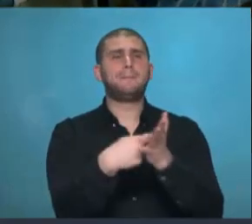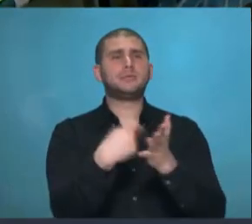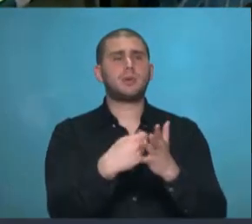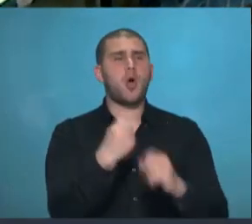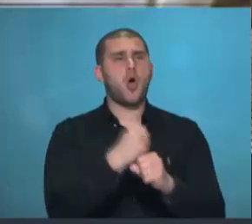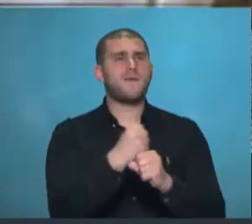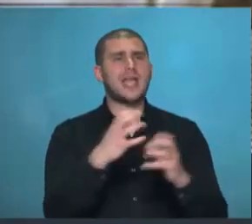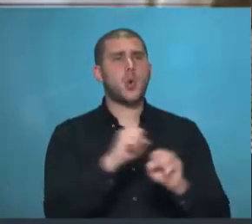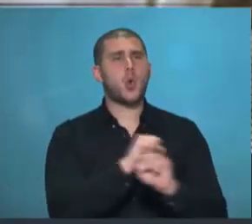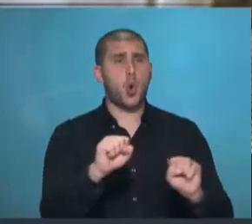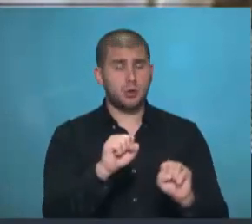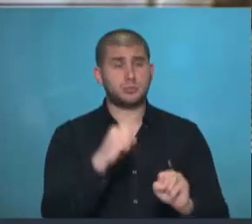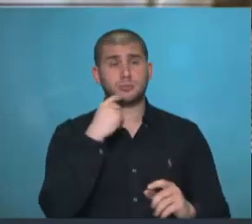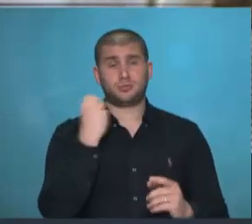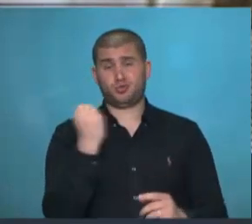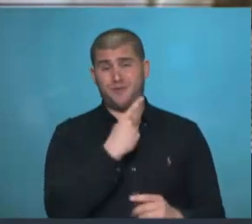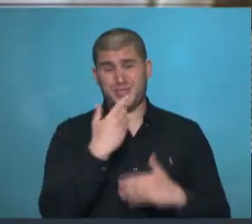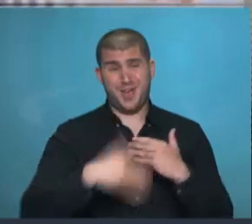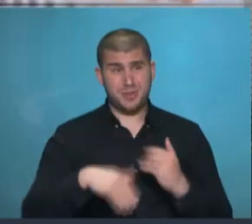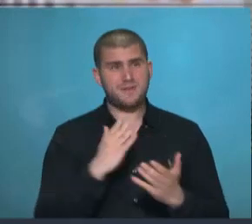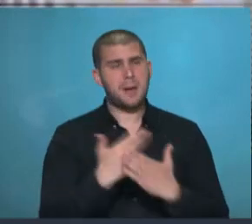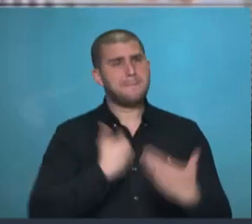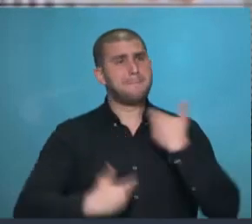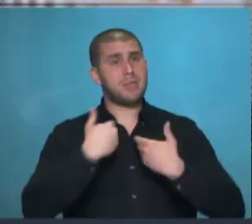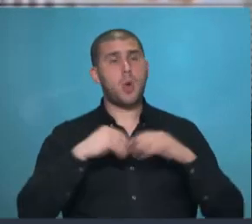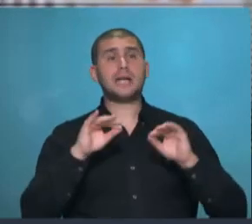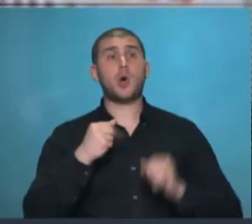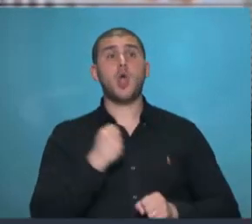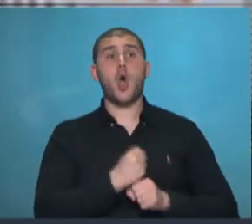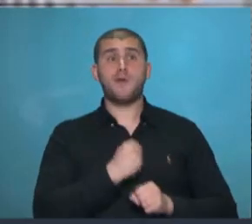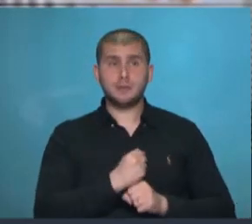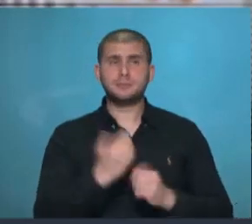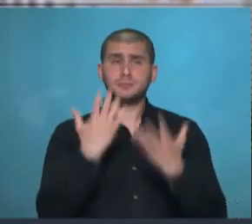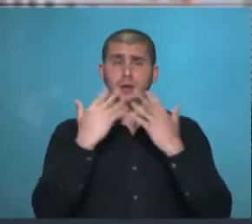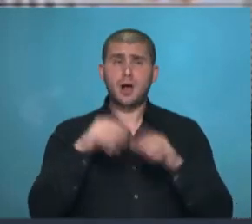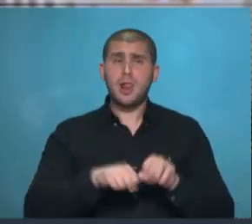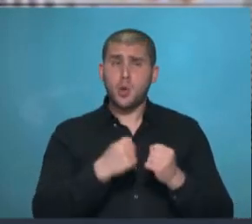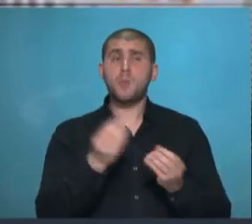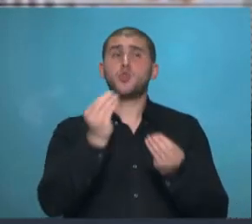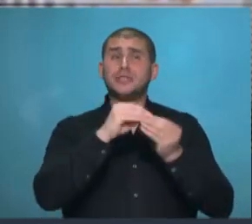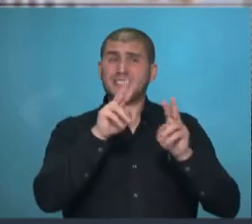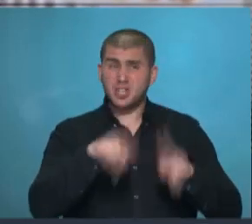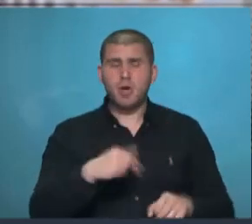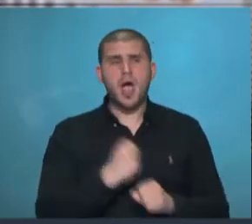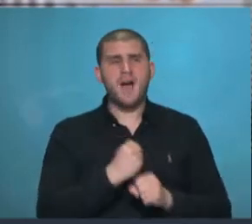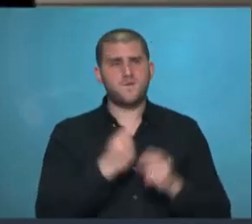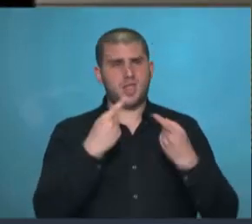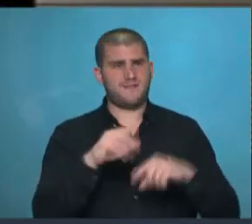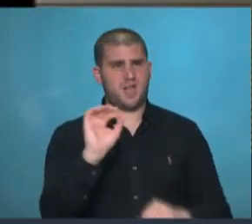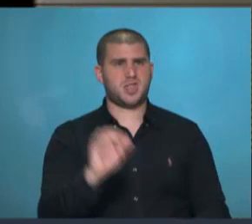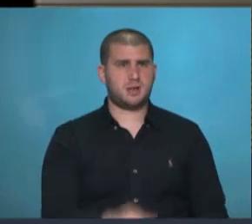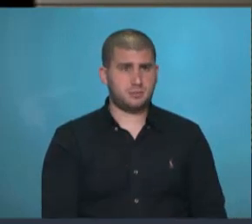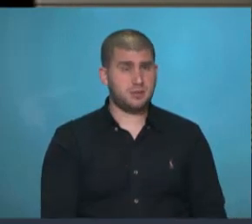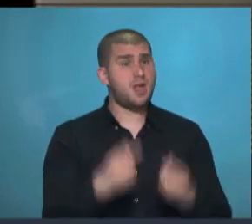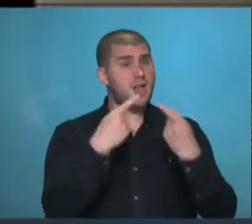הקור. במשך השבועות האחרונים פנו אלינו עשרות עובדים שסיפרו על ליקויים נוספים בעבודת הוועדה.